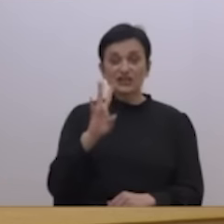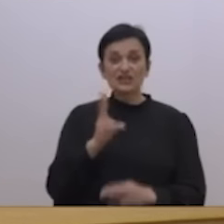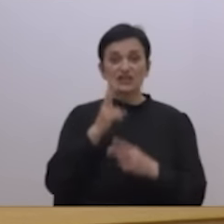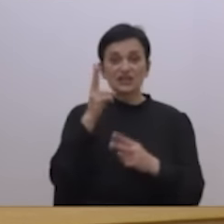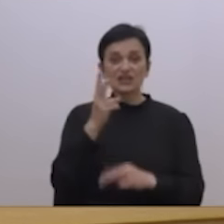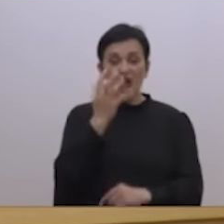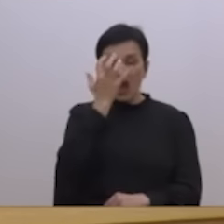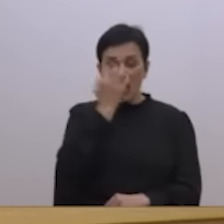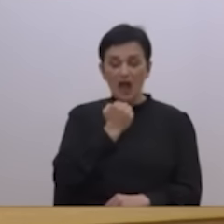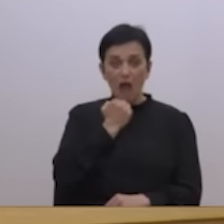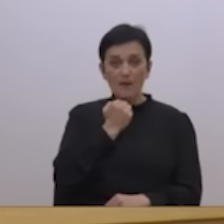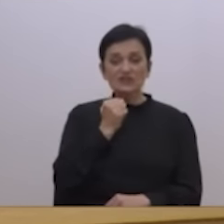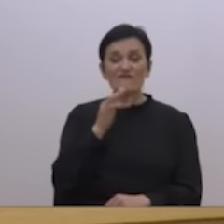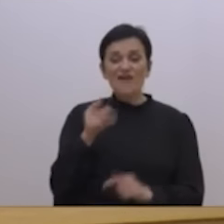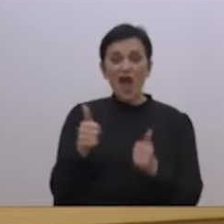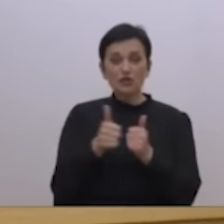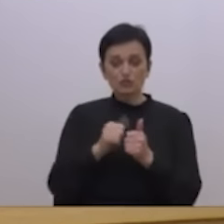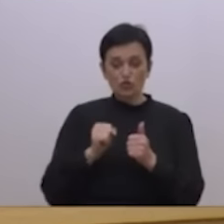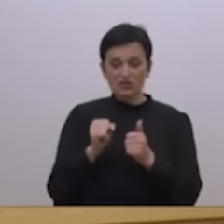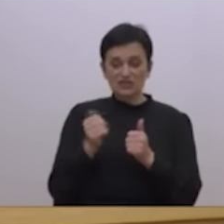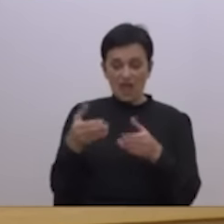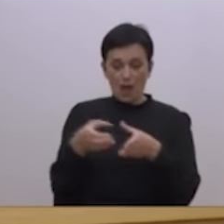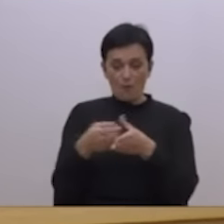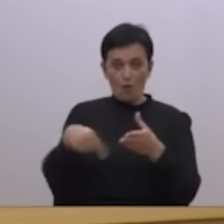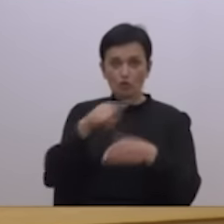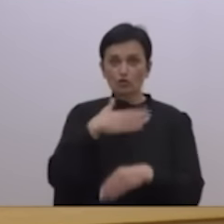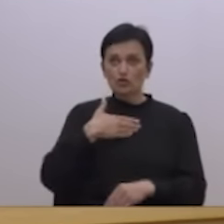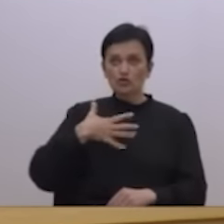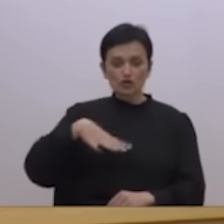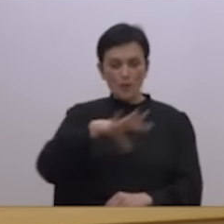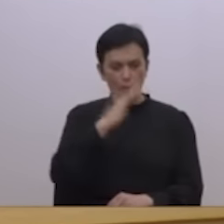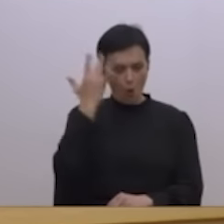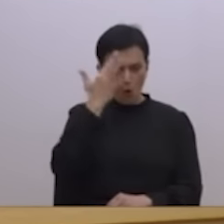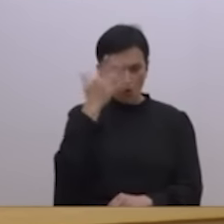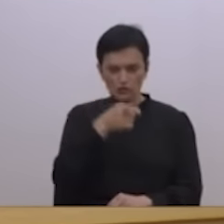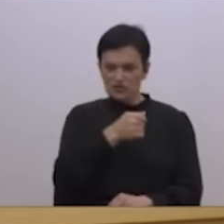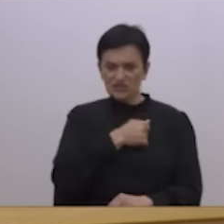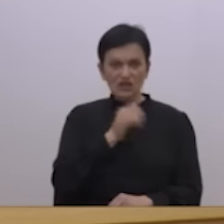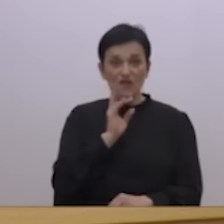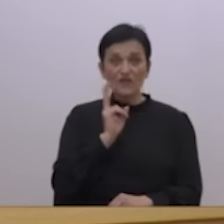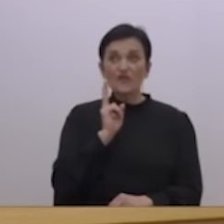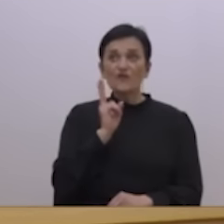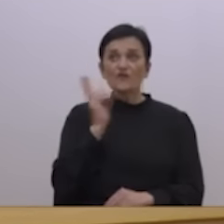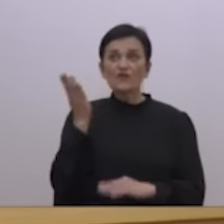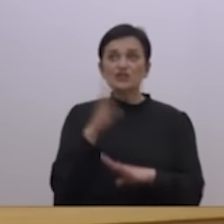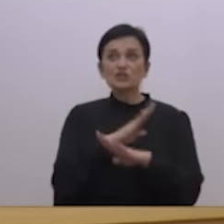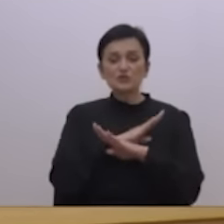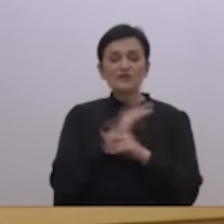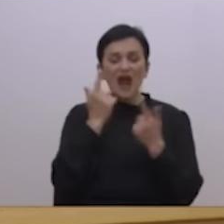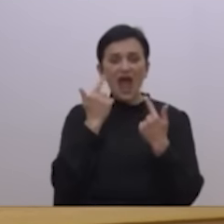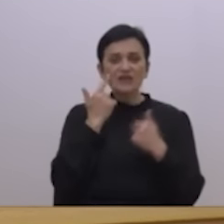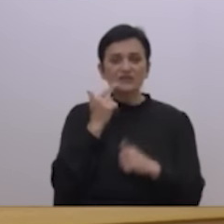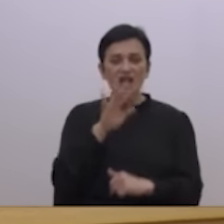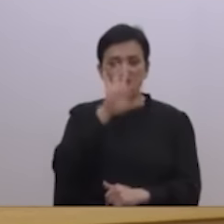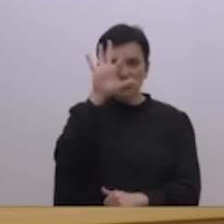ჰამასთან ერთად დადეკი სამეგობრო წრეში. ეს არ არის ჩემი ქვეყნის ოცნება და ნატურა. ვის მკვდარს ტიროდით ირანში გამაგებინეთ,